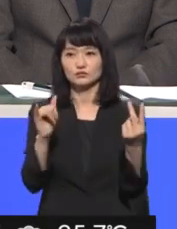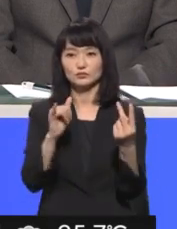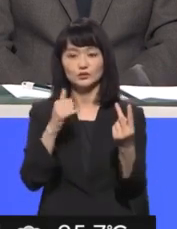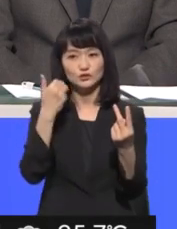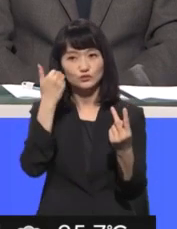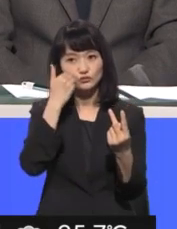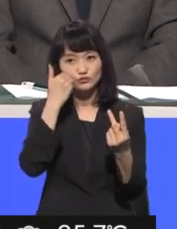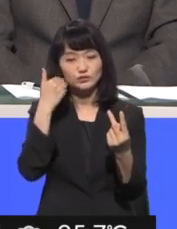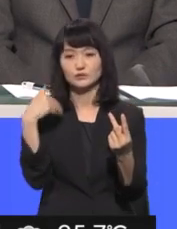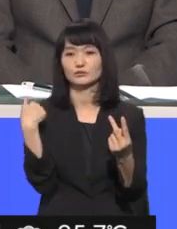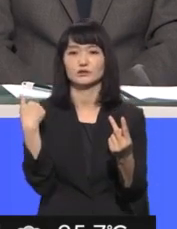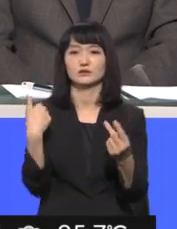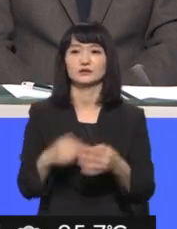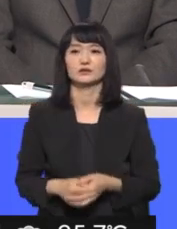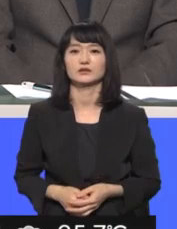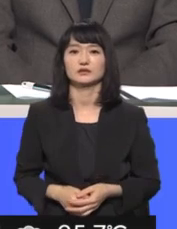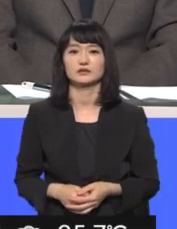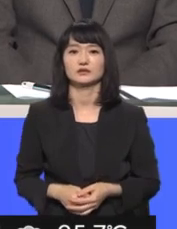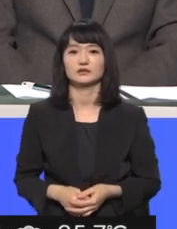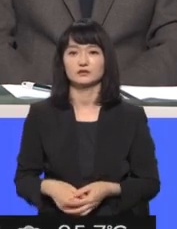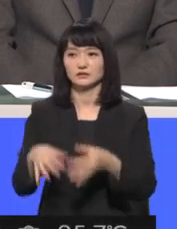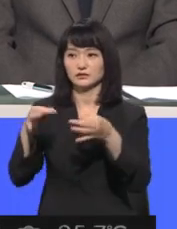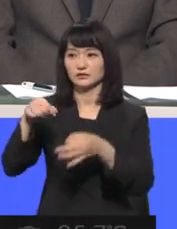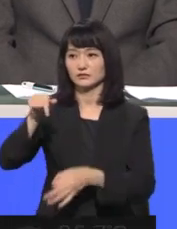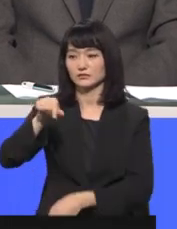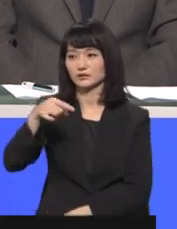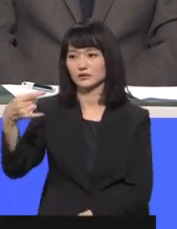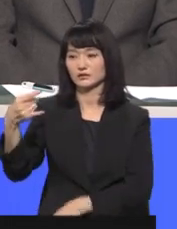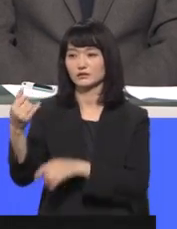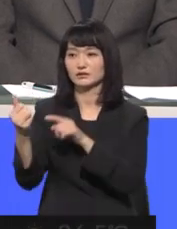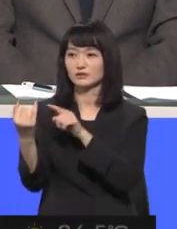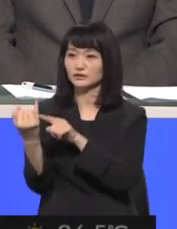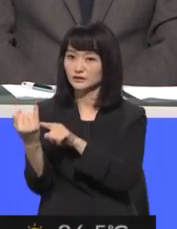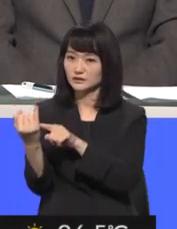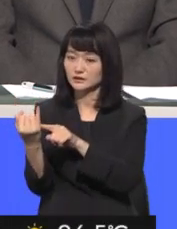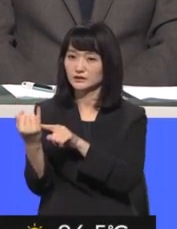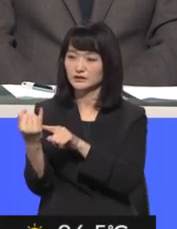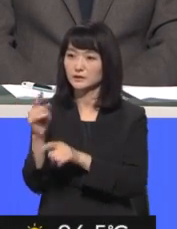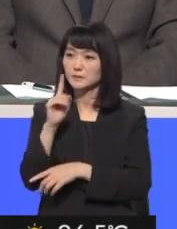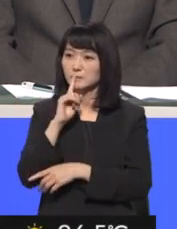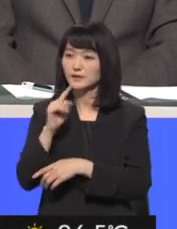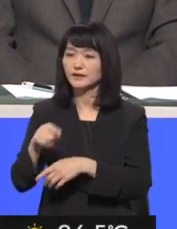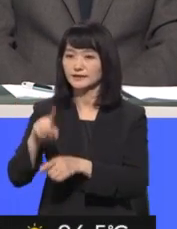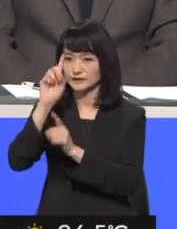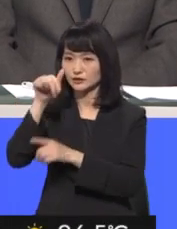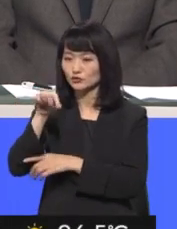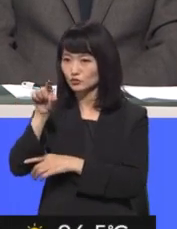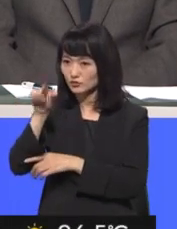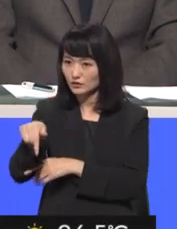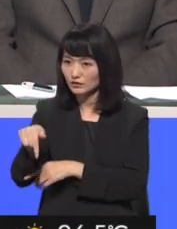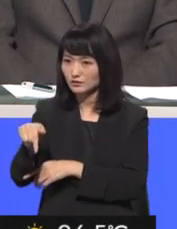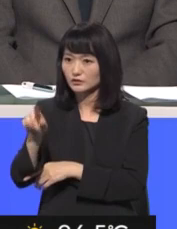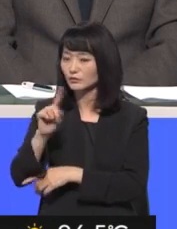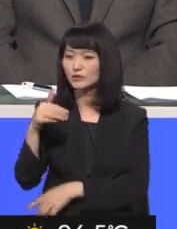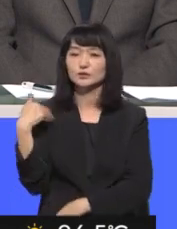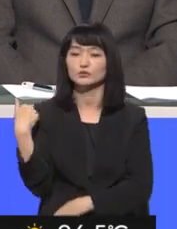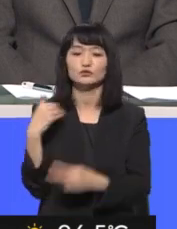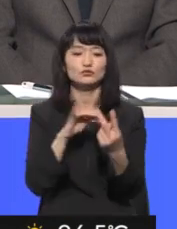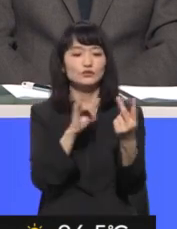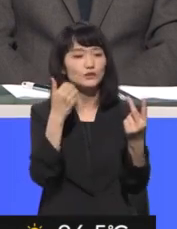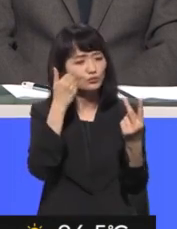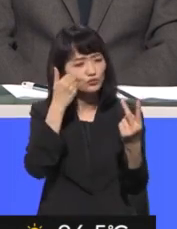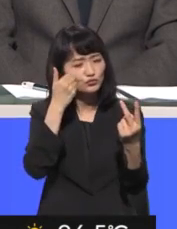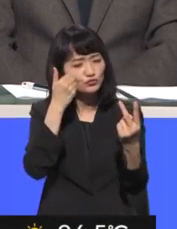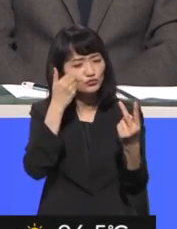해주신 않아요. 김건희 여사님 말씀하신 건가요? 그 모르겠습니다. 둘 다 이준석 전 대표 얘긴지 궁금하네. 예. 누군지를 둘에 대해서 명확히 얘기를 안